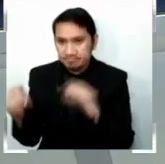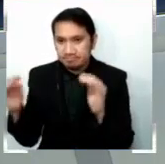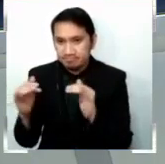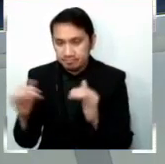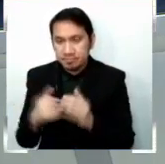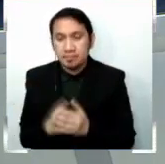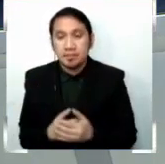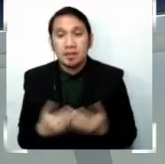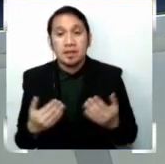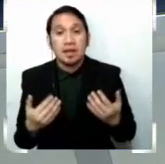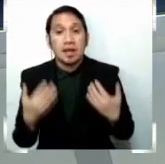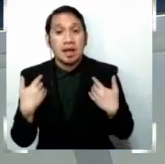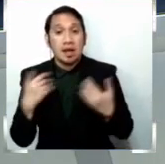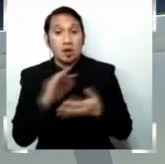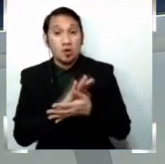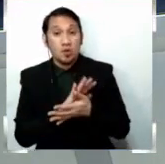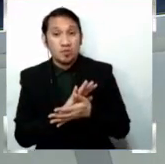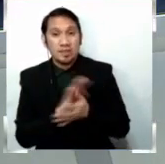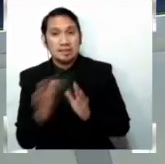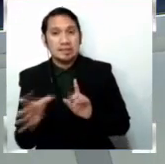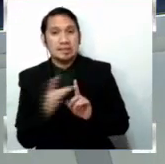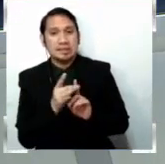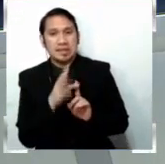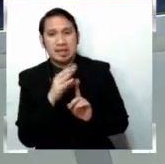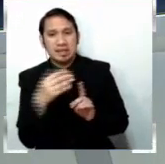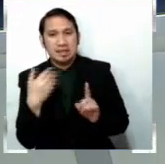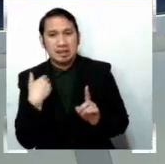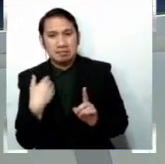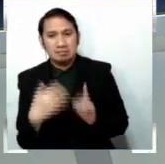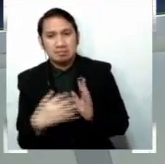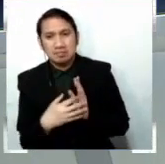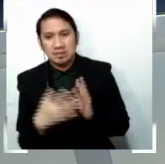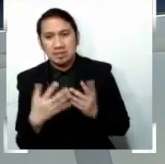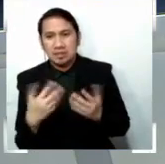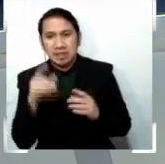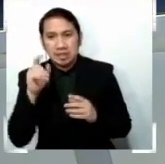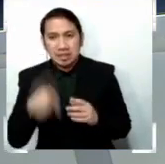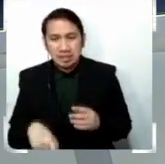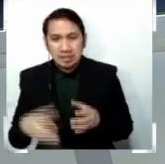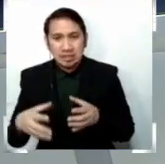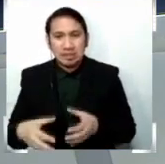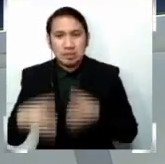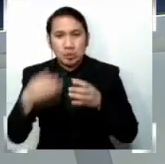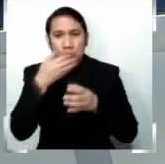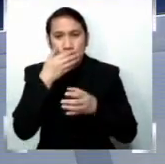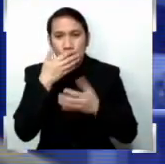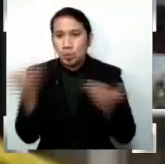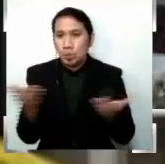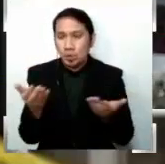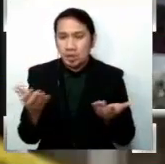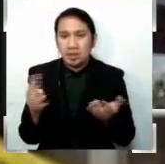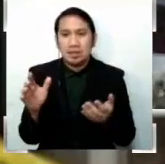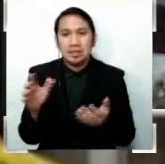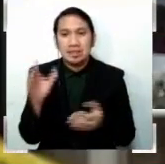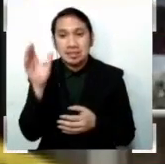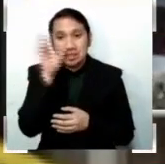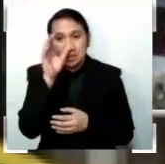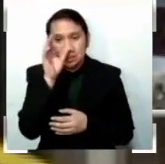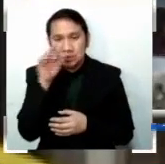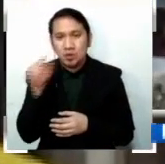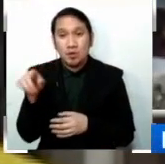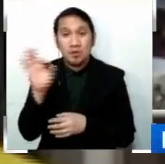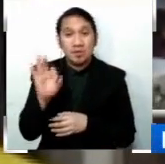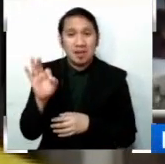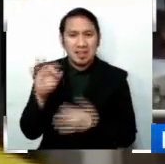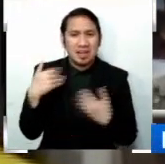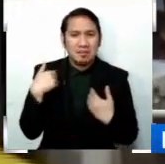na, na-scam pa ang isang pasyenteng kailangan ng oxygen tank sa Lapu-Lapu City sa Cebu. Biyernes na mahirapang huminga ang pasyenteng